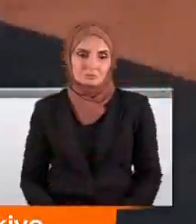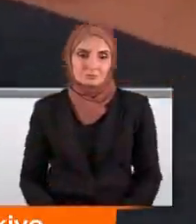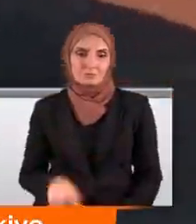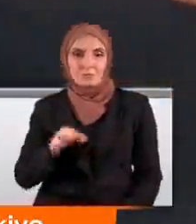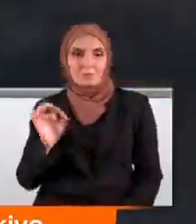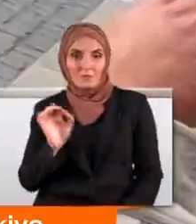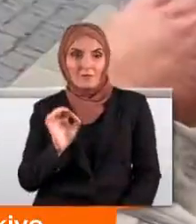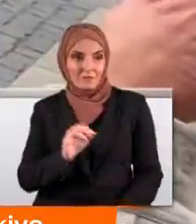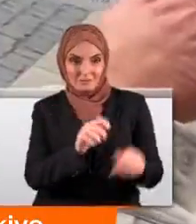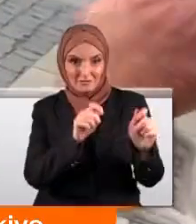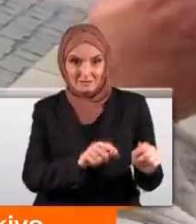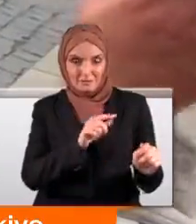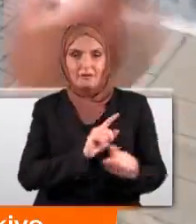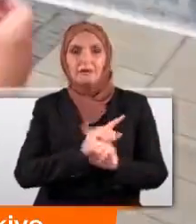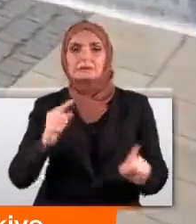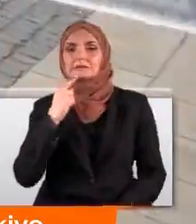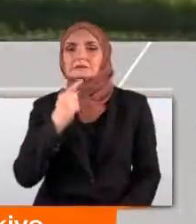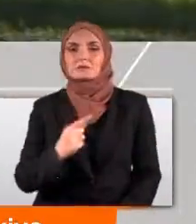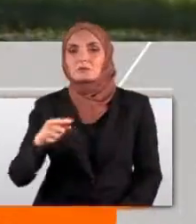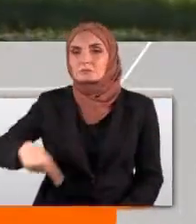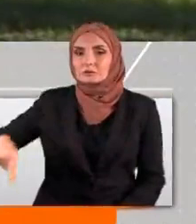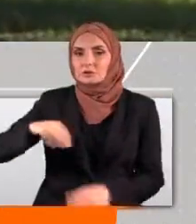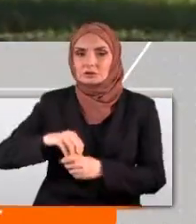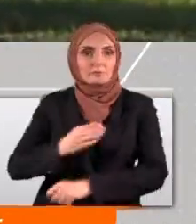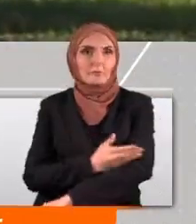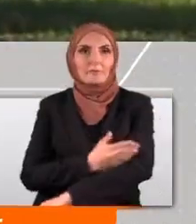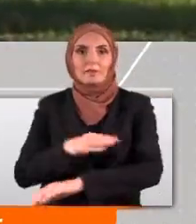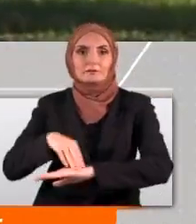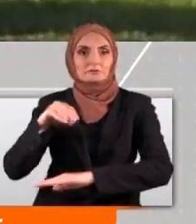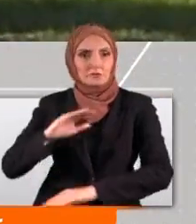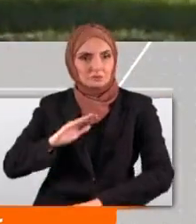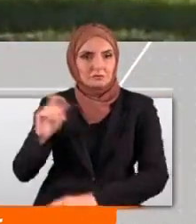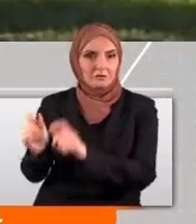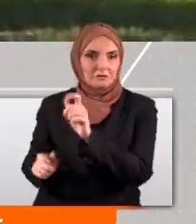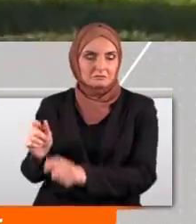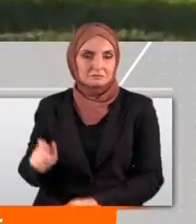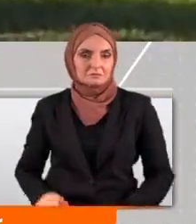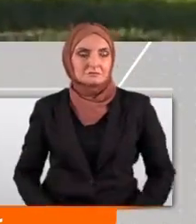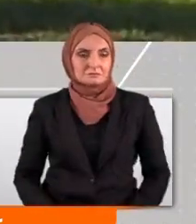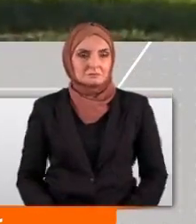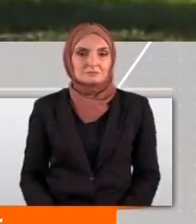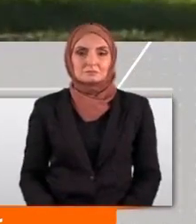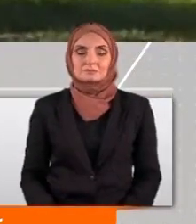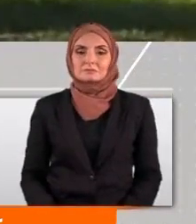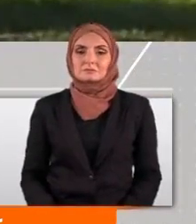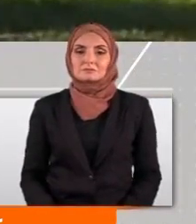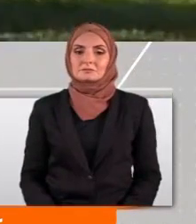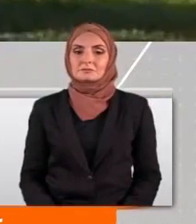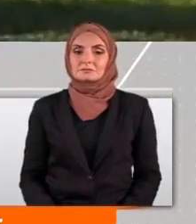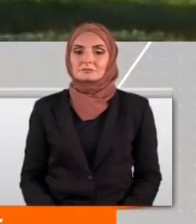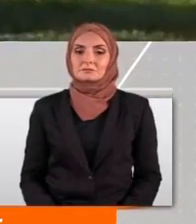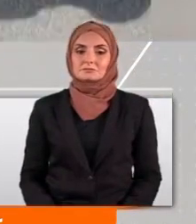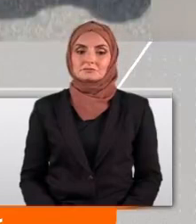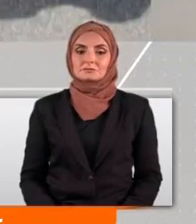Provokasyona karşı duranlar arasında İsveçliler de vardı. Burada çirkin bir şey yapılıyor ve İsveç sistemi bozuluyor. İster sağcı